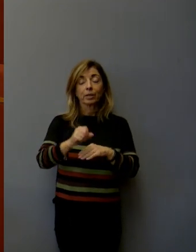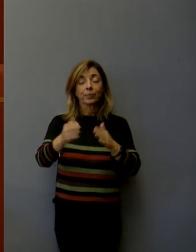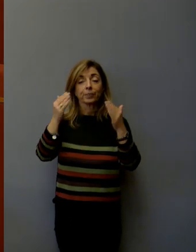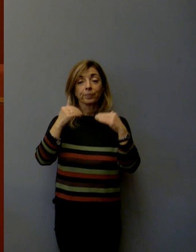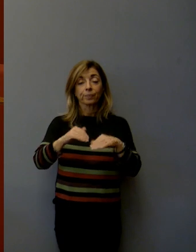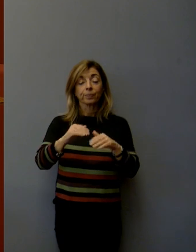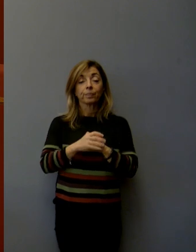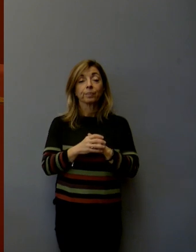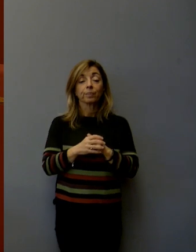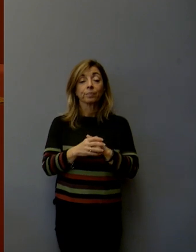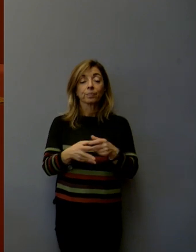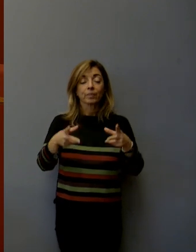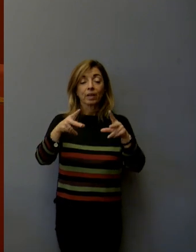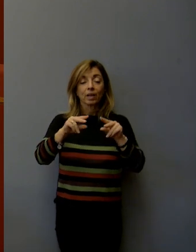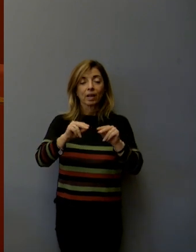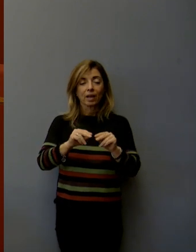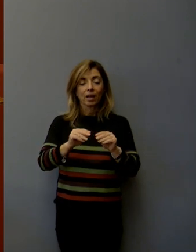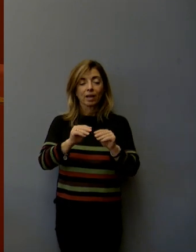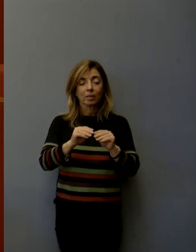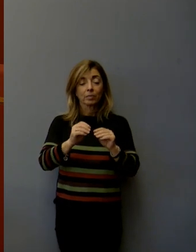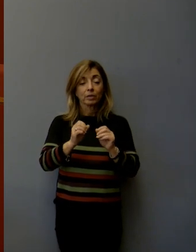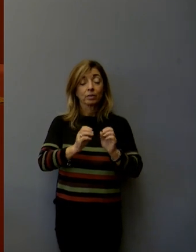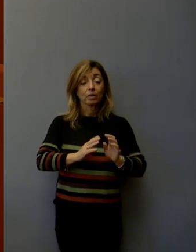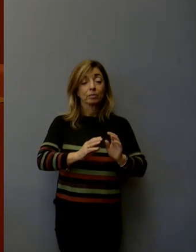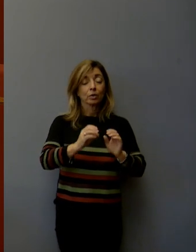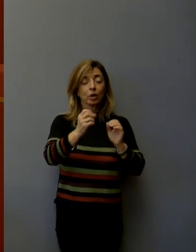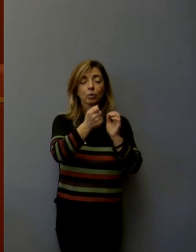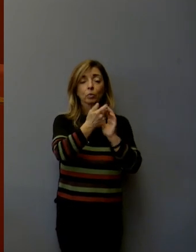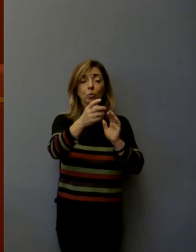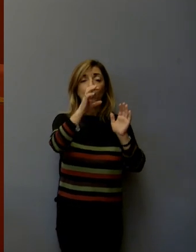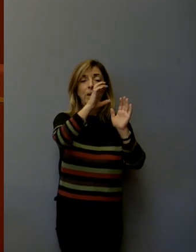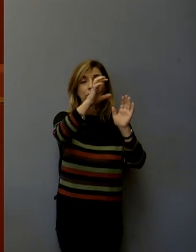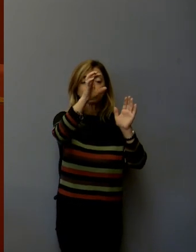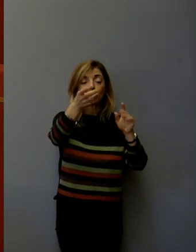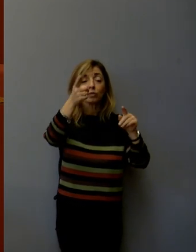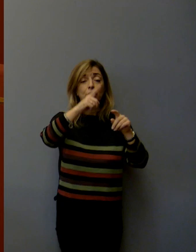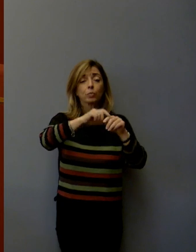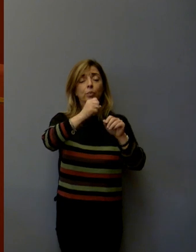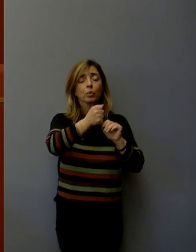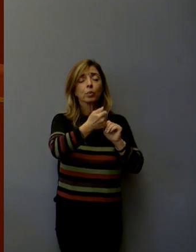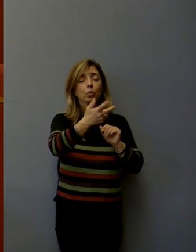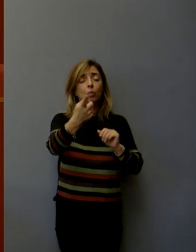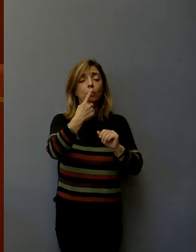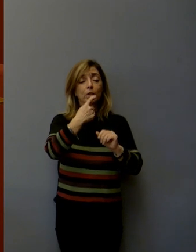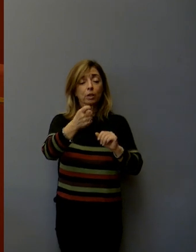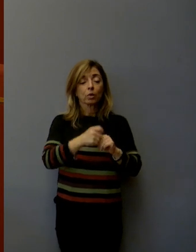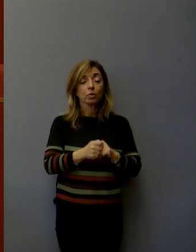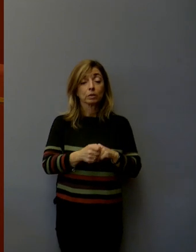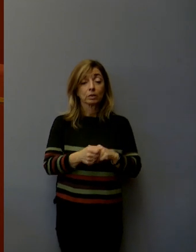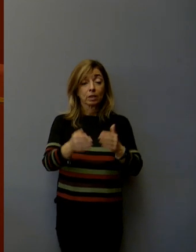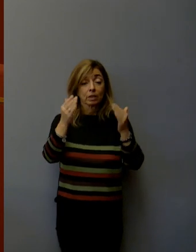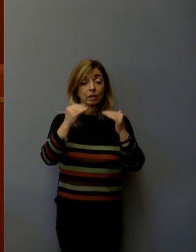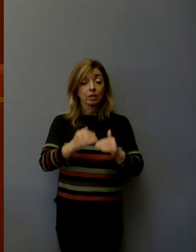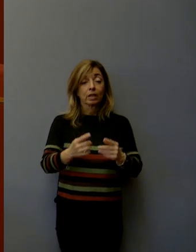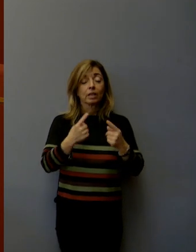4502 ripristino numero civici numeri rossi e target Formula 1 4.503 situazione